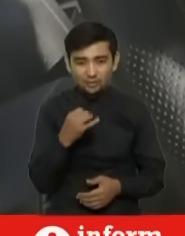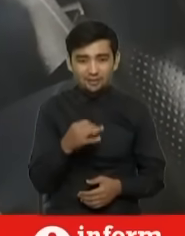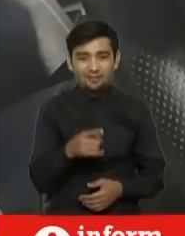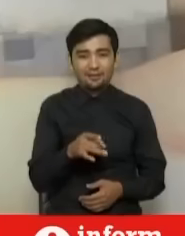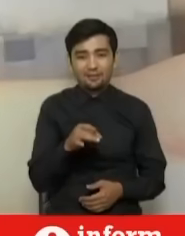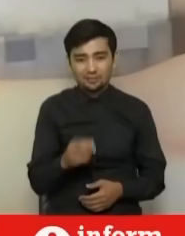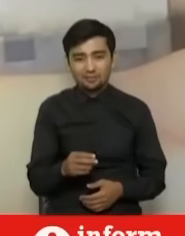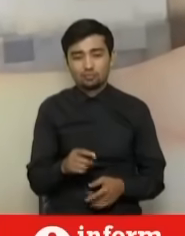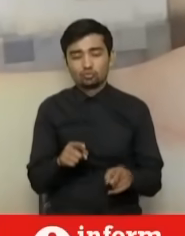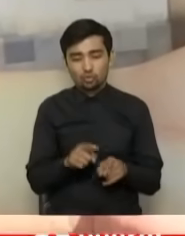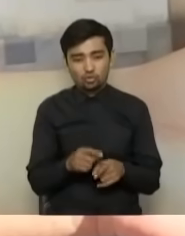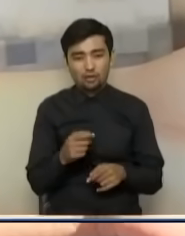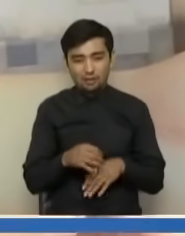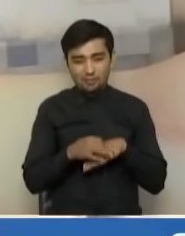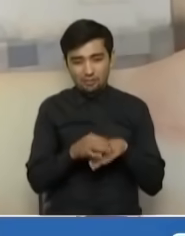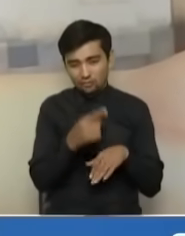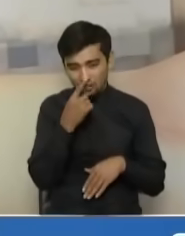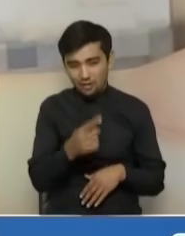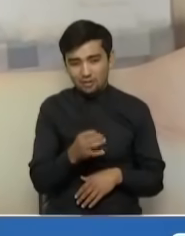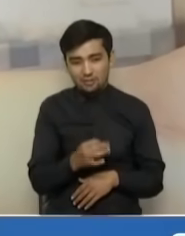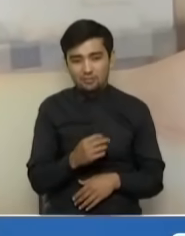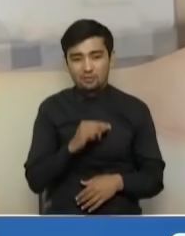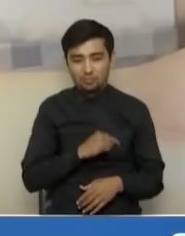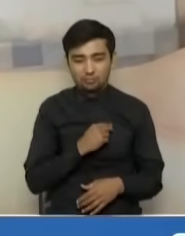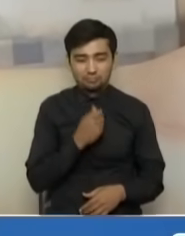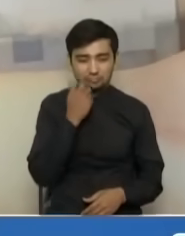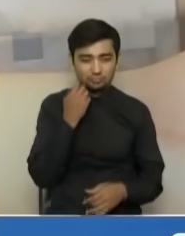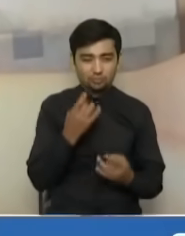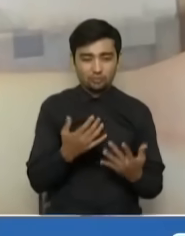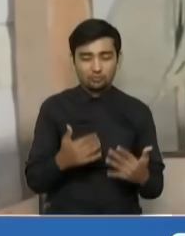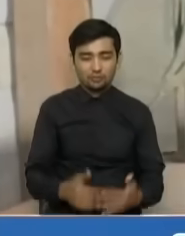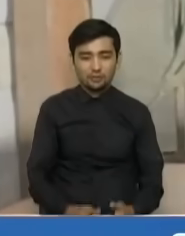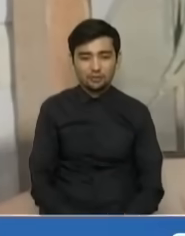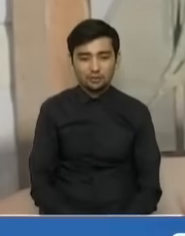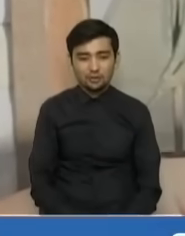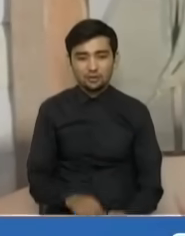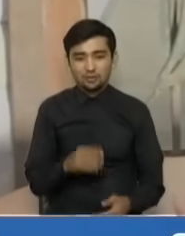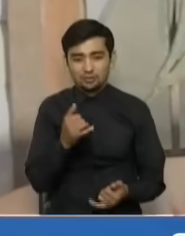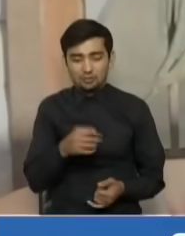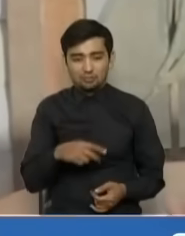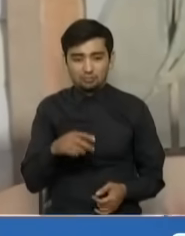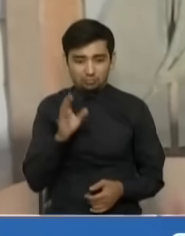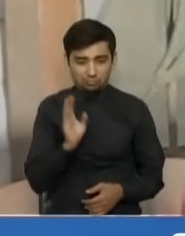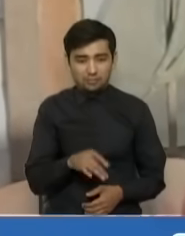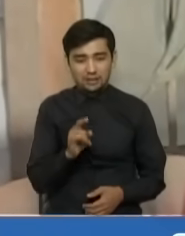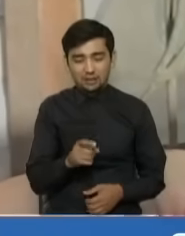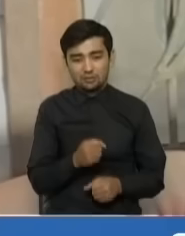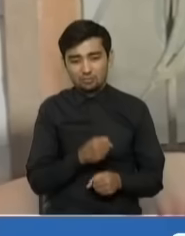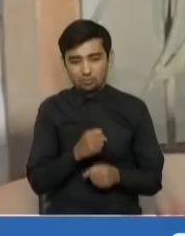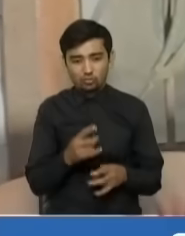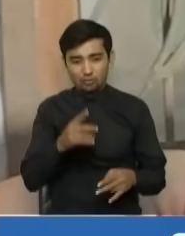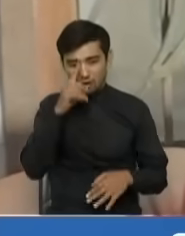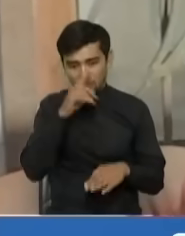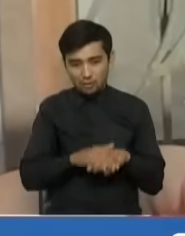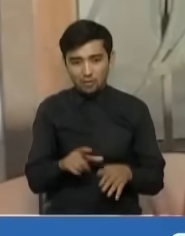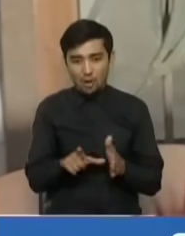жеткізу керек. Енді күн көріс көріп отыр, жабыс атқан адамдарға нелер болады ғой, ауыр тиеді ғой. Негізі жүре берген дұрыс қой. Енді үкіметке налог